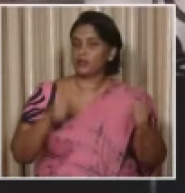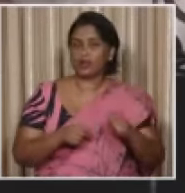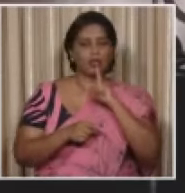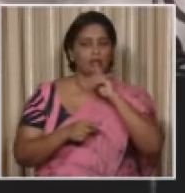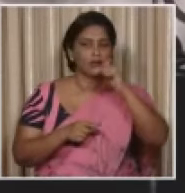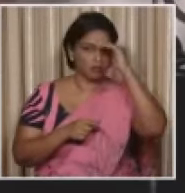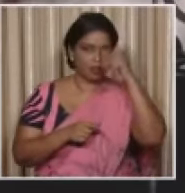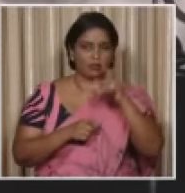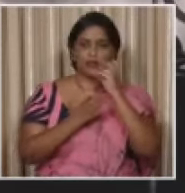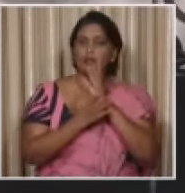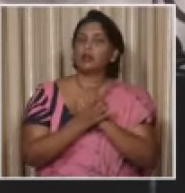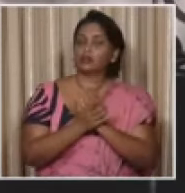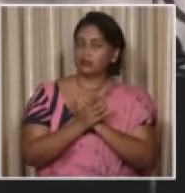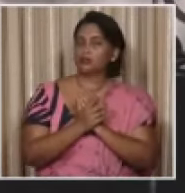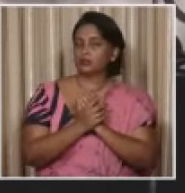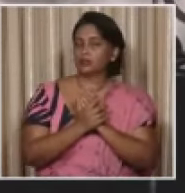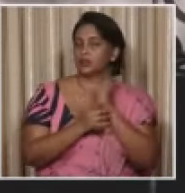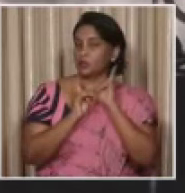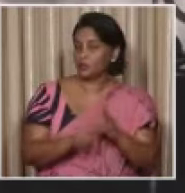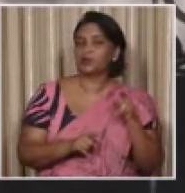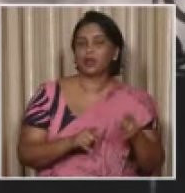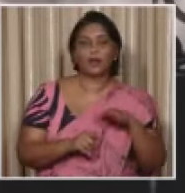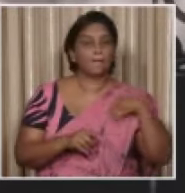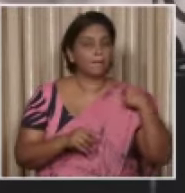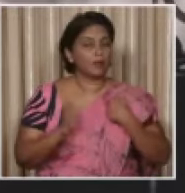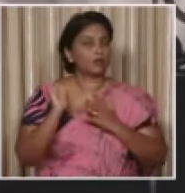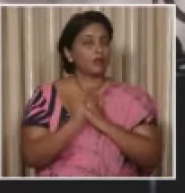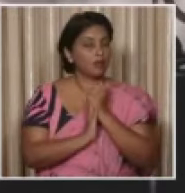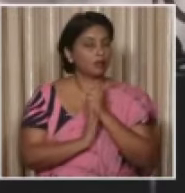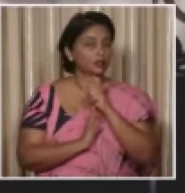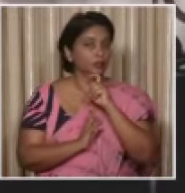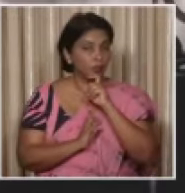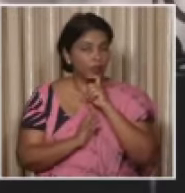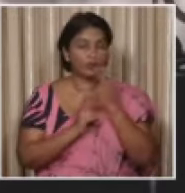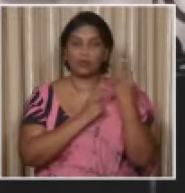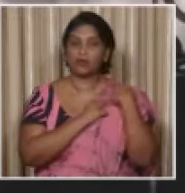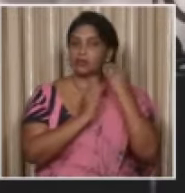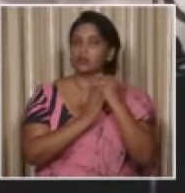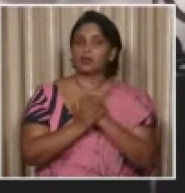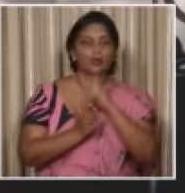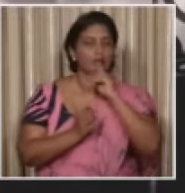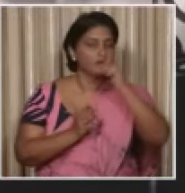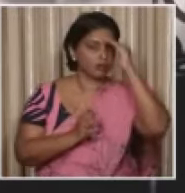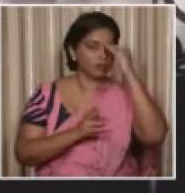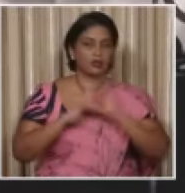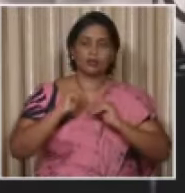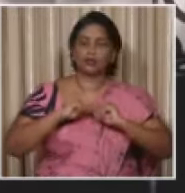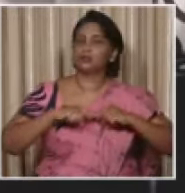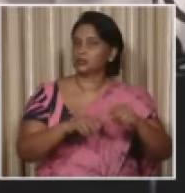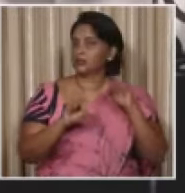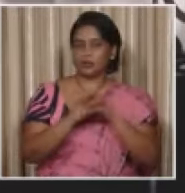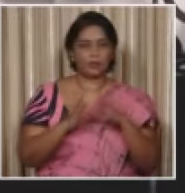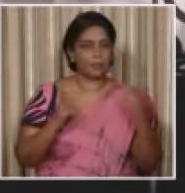कथानायक व्यवस्थादायक इनसा मूलिक ऐतिहासिक नडुअल विषय पतेट कथानायक क्रियापटिपाटी